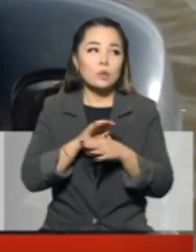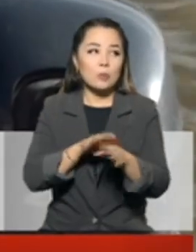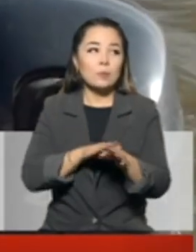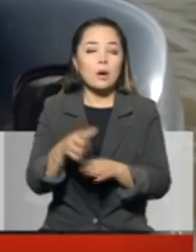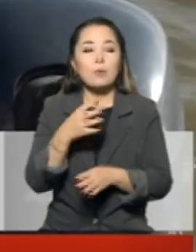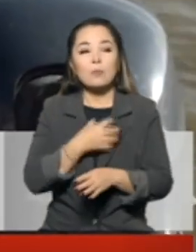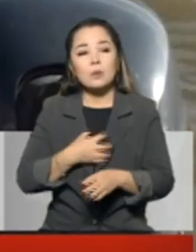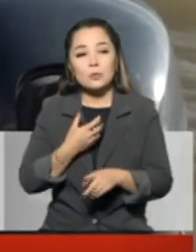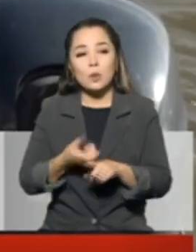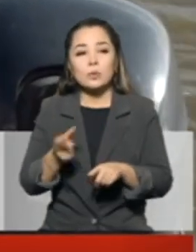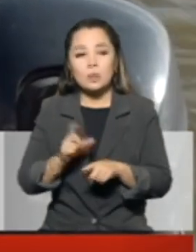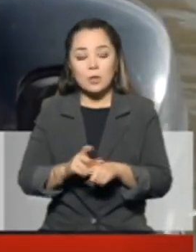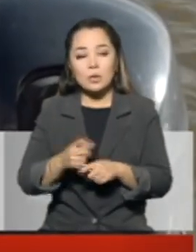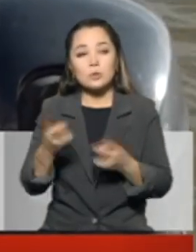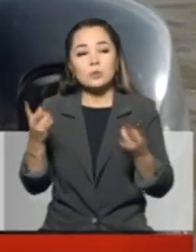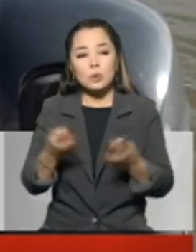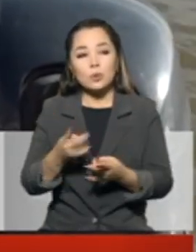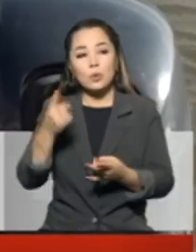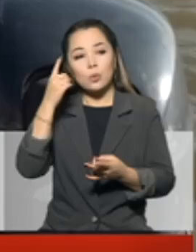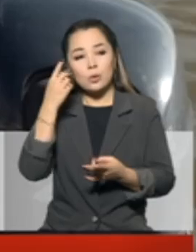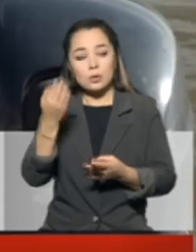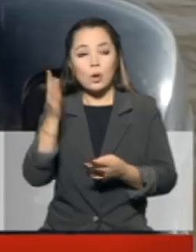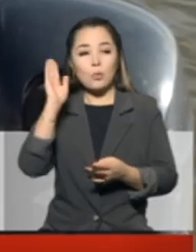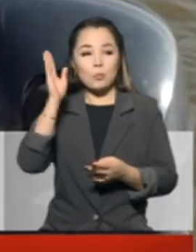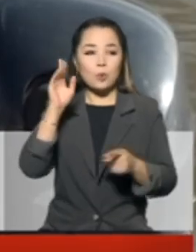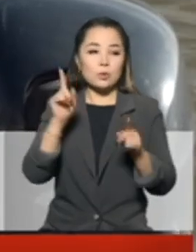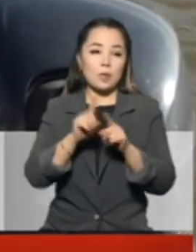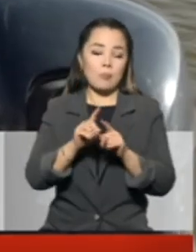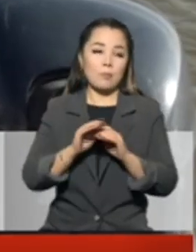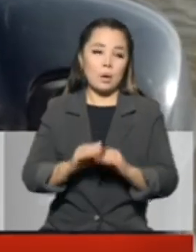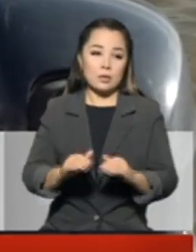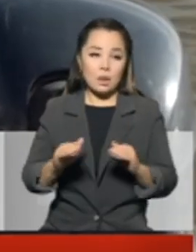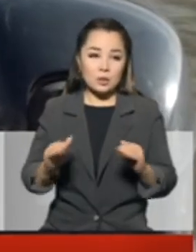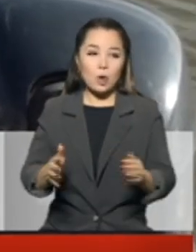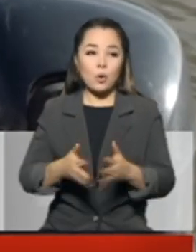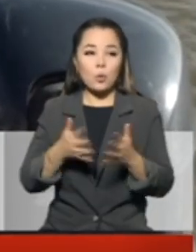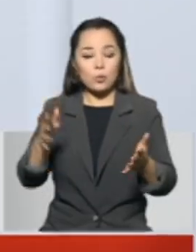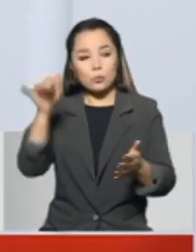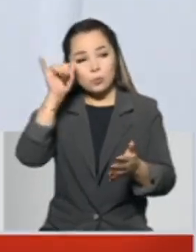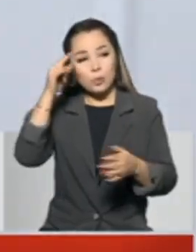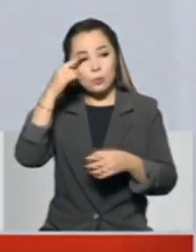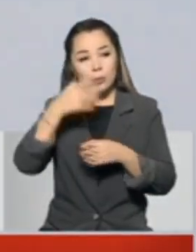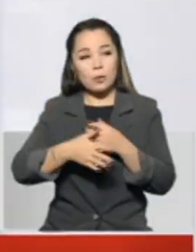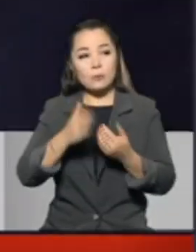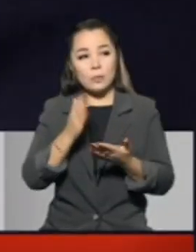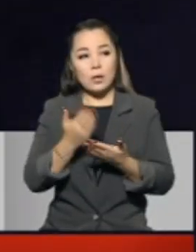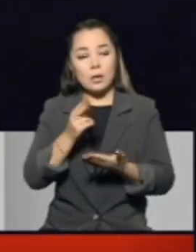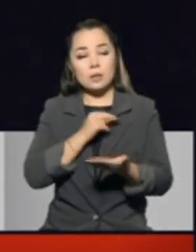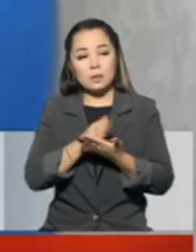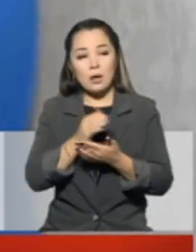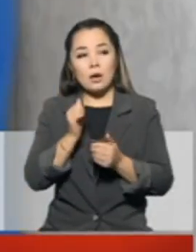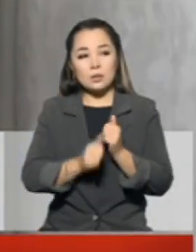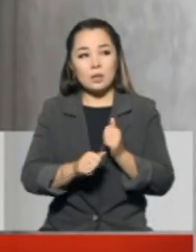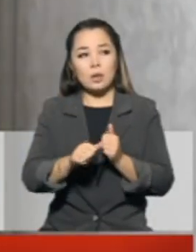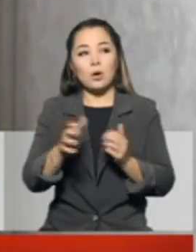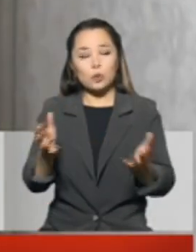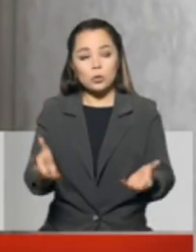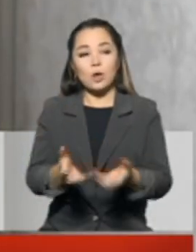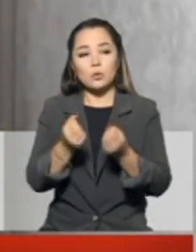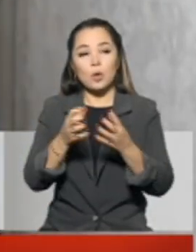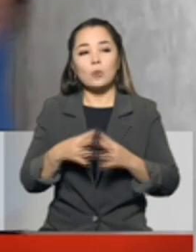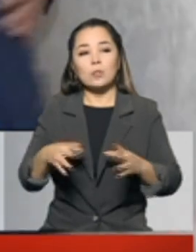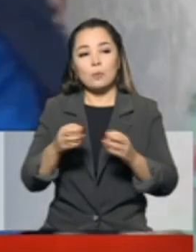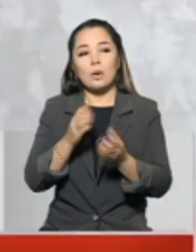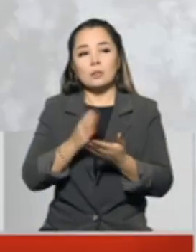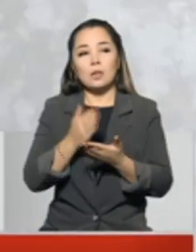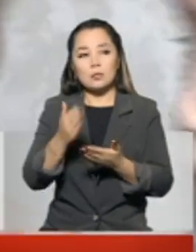маңызды. Өте керек деп ойлаймын. Болашақ мына өсіп жатқан балдарға үлкен сабақ деп ойлаймын ол да. Қызметтегі әр құтқарушының артында отбасы